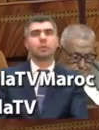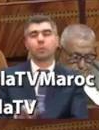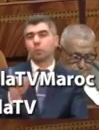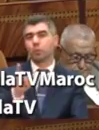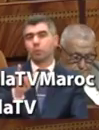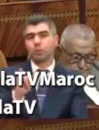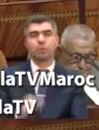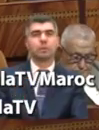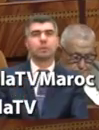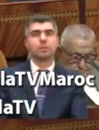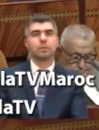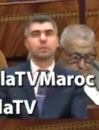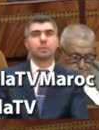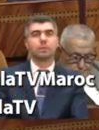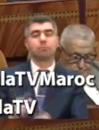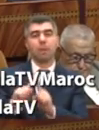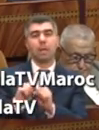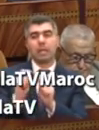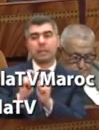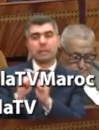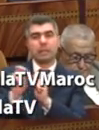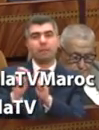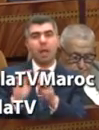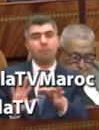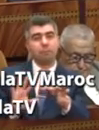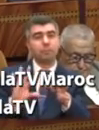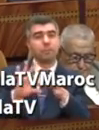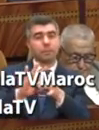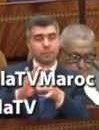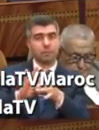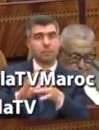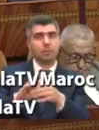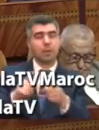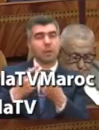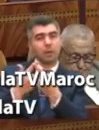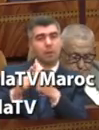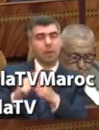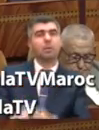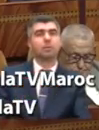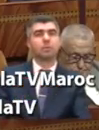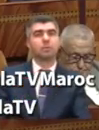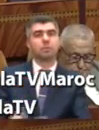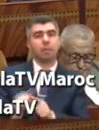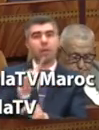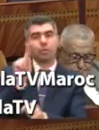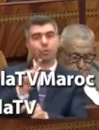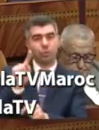يعني باتفاق شراكه مع المجالس الاقاليم